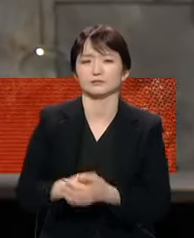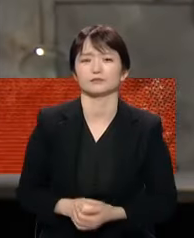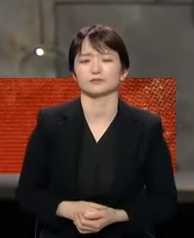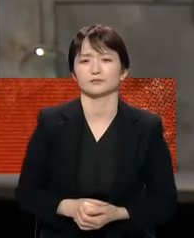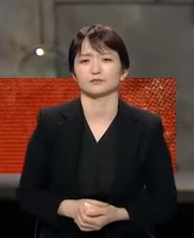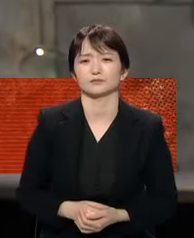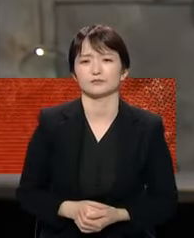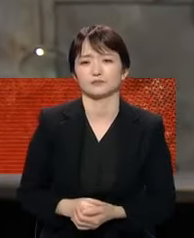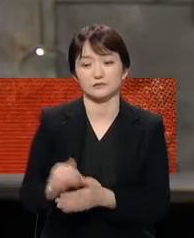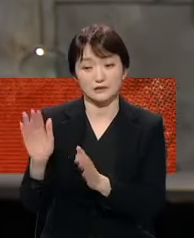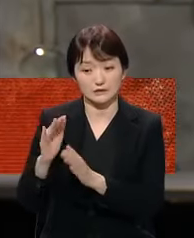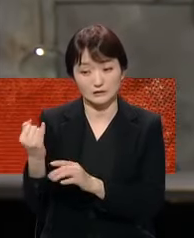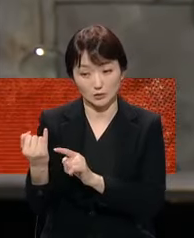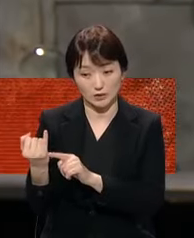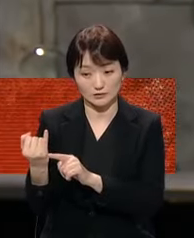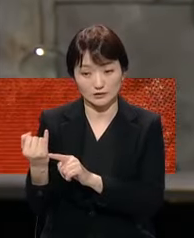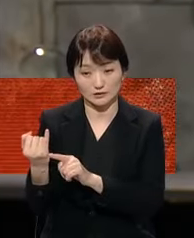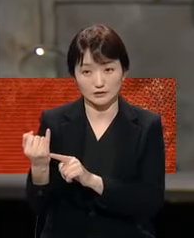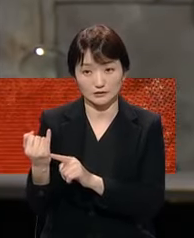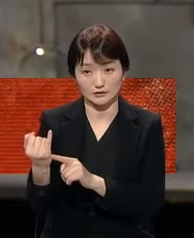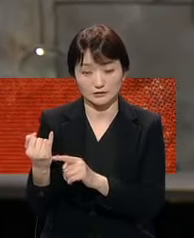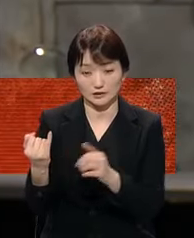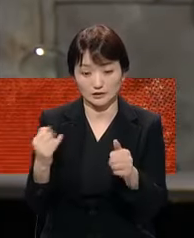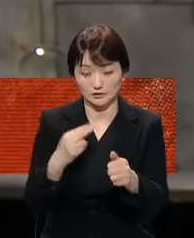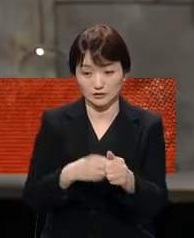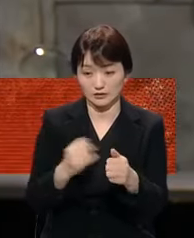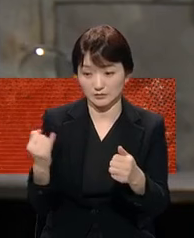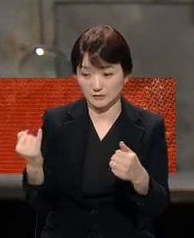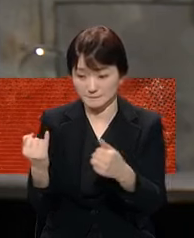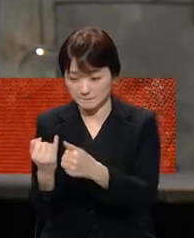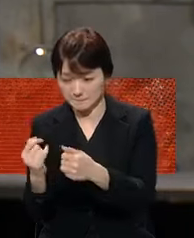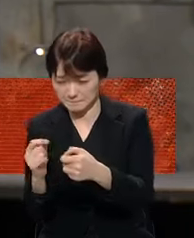그런 부분 때문에 좀 더 섬세하고 더